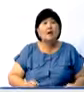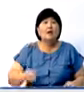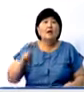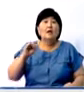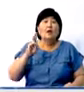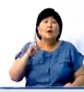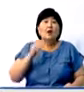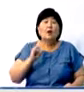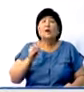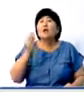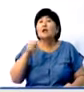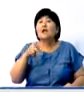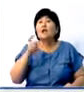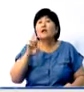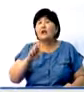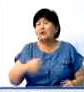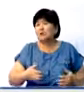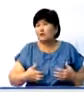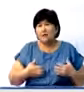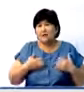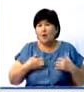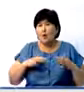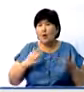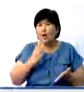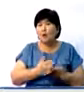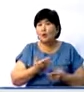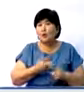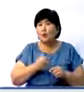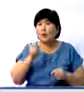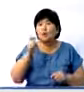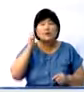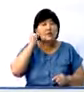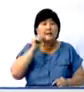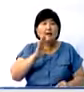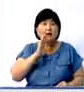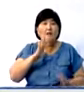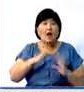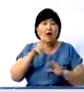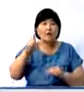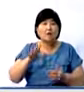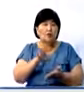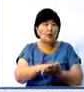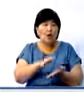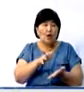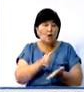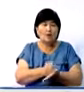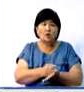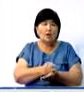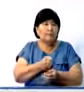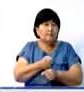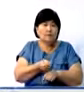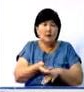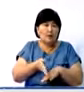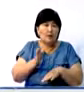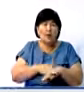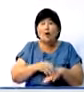Жаңақорған ауданының Шалқия кентінде жан түршігерлік оқиға болды. 13 жастағы қыз баланы ауыл тұрғыны зорлап айуандықпен өлтірген.